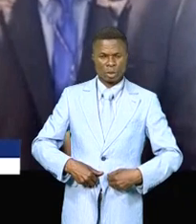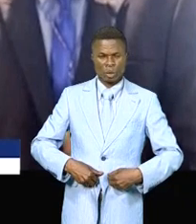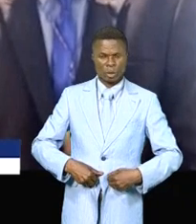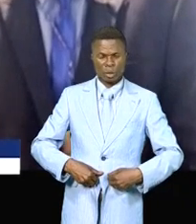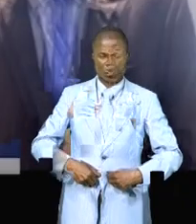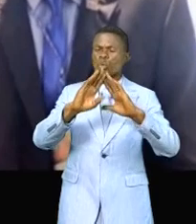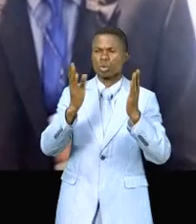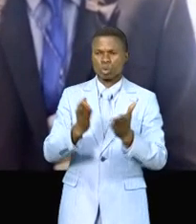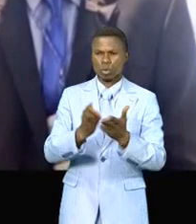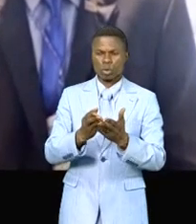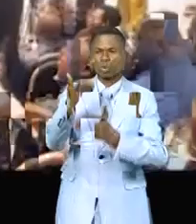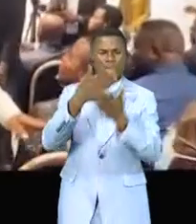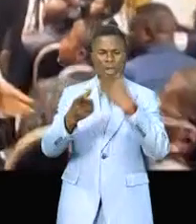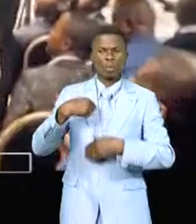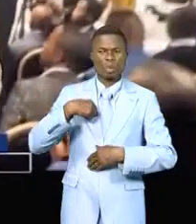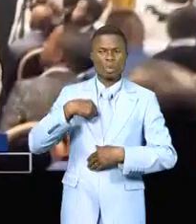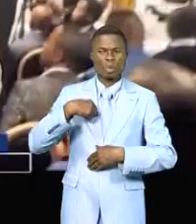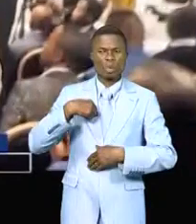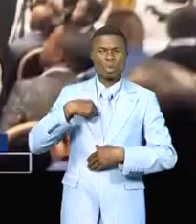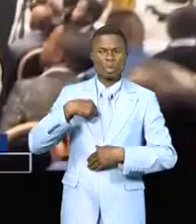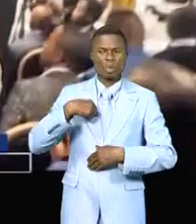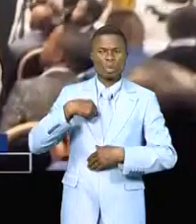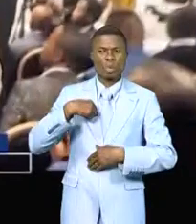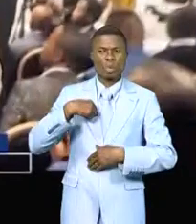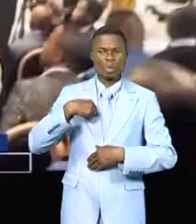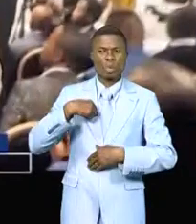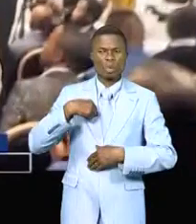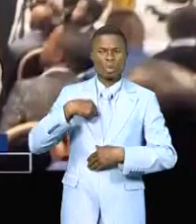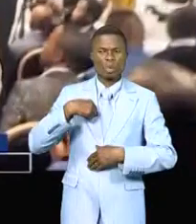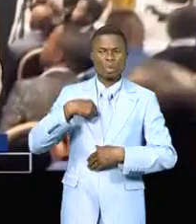Là qui viendront après nous. Patrick Atengo.